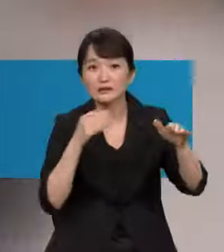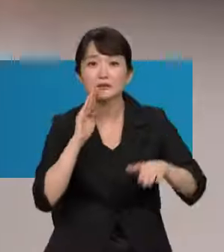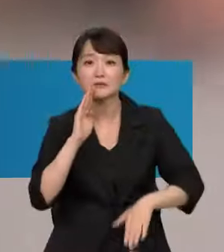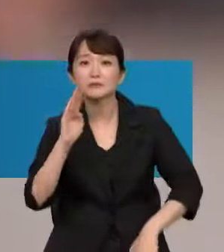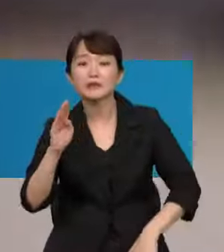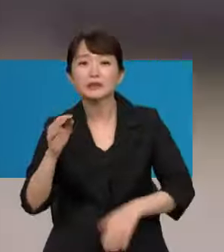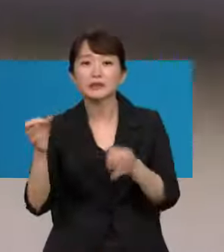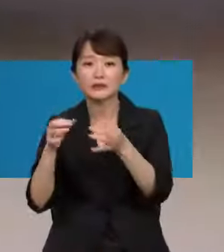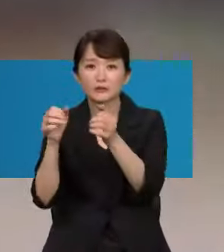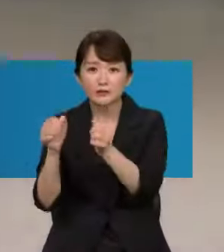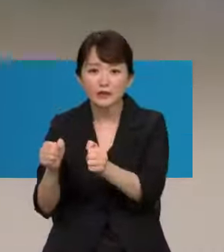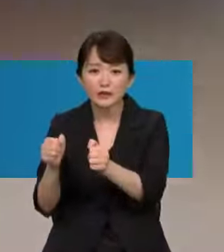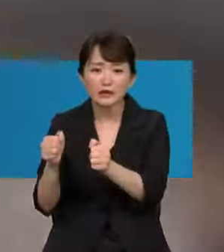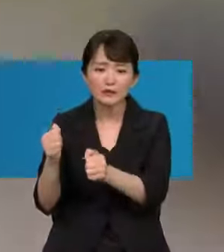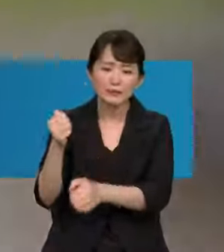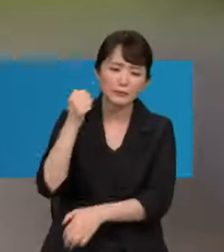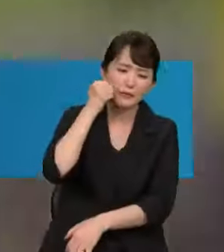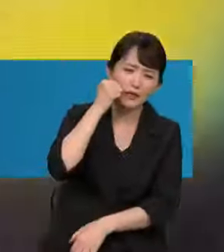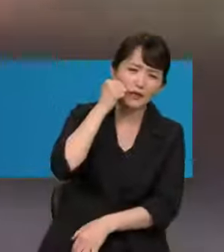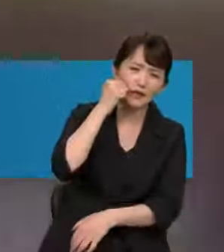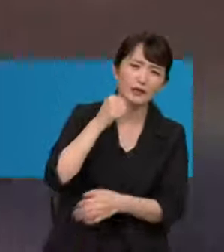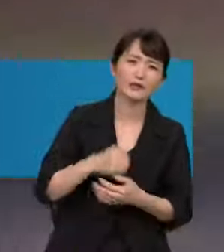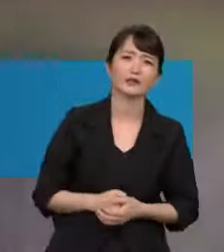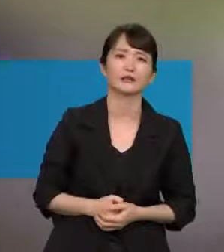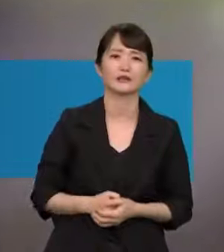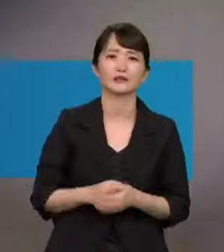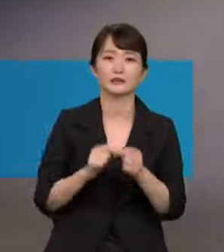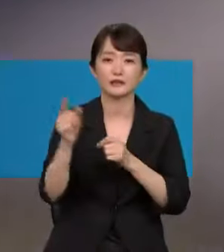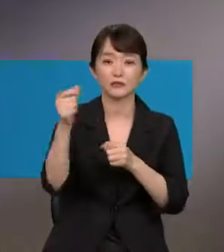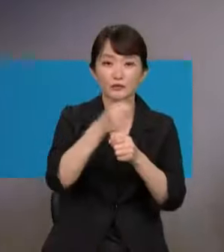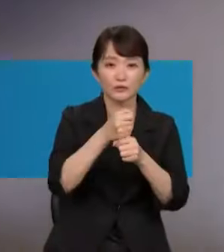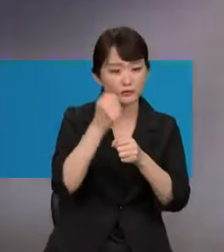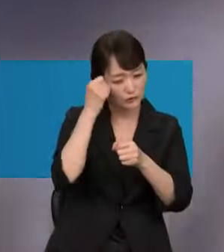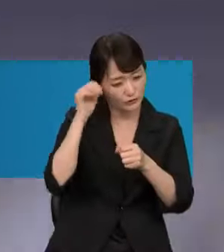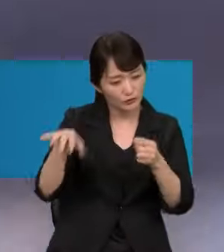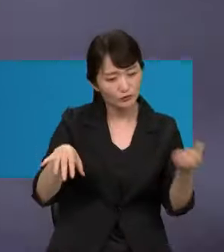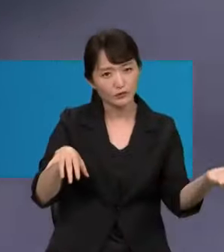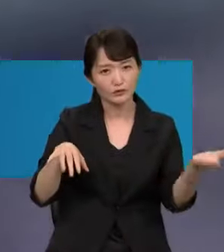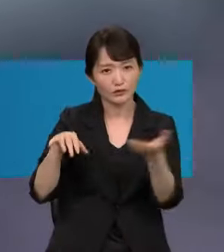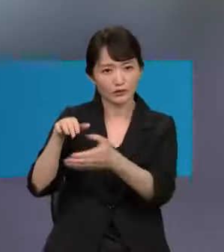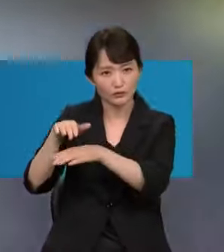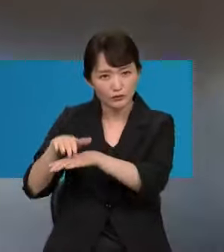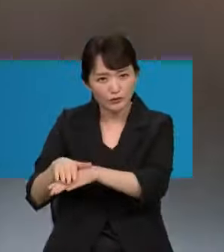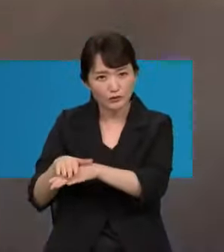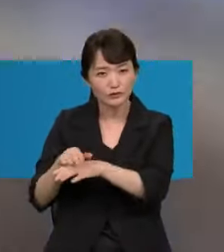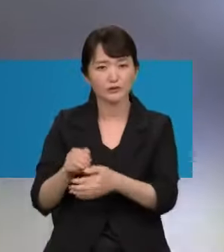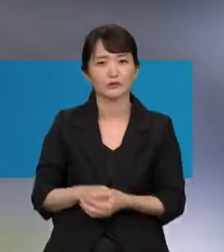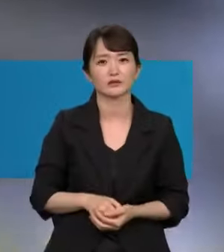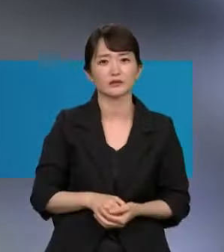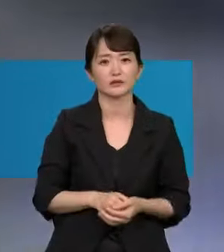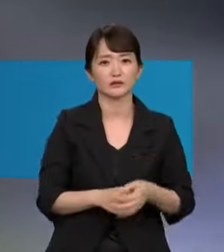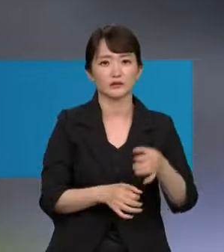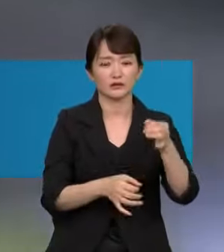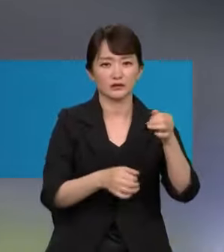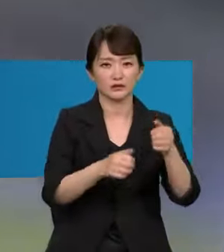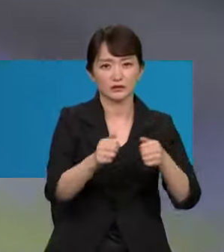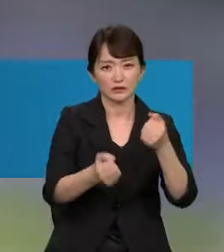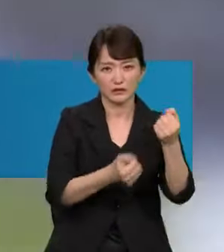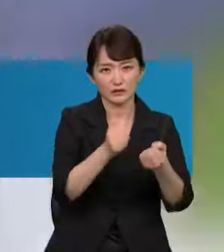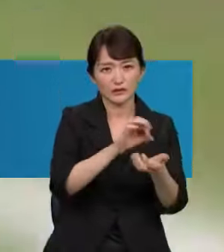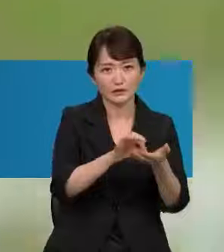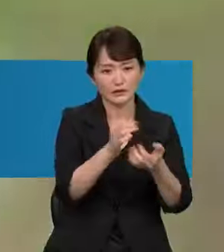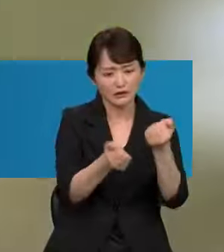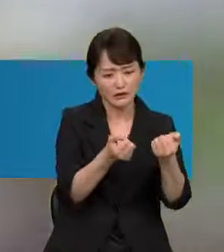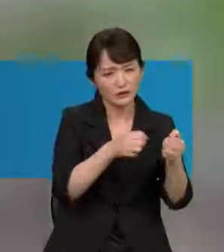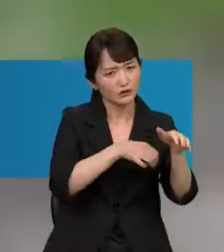잠시 머물렀는데 이런 낭패를 당했네요 다행히 대부분의 짐이 숙소에 있었고 무거웠는지 경기에 쓸 사이클을 훔쳐가지